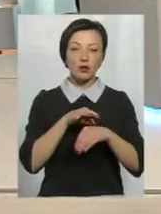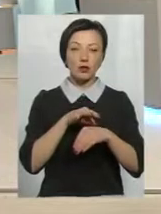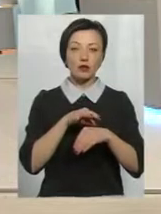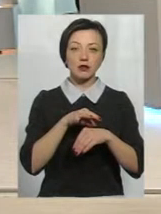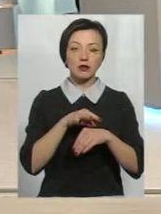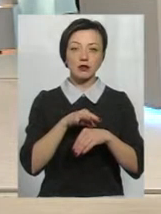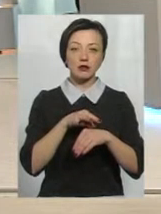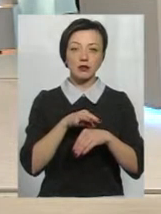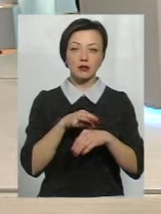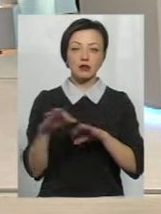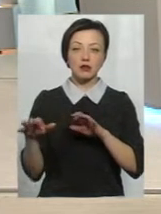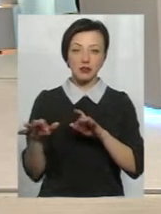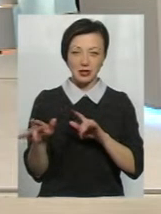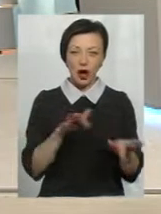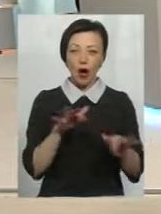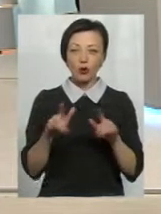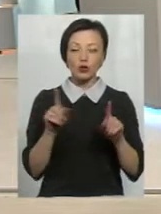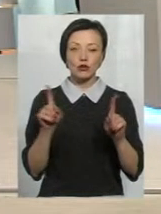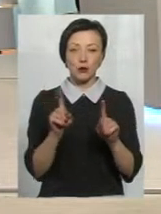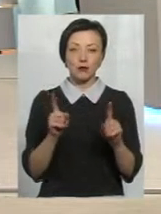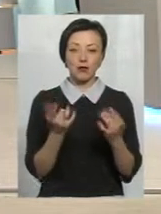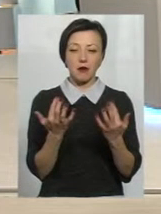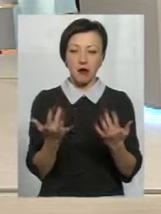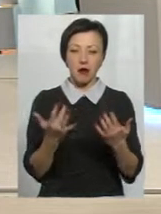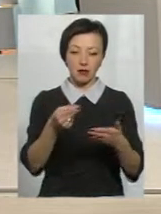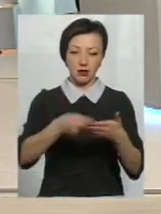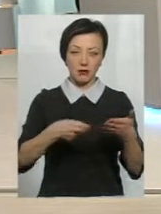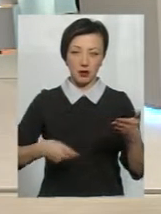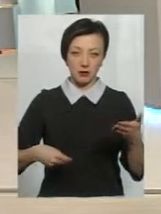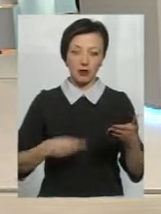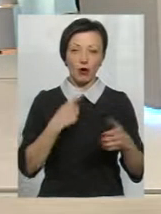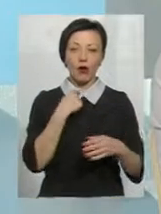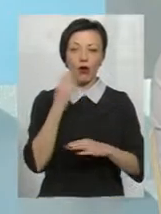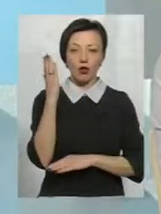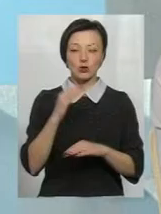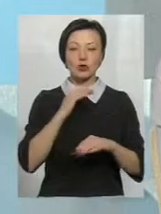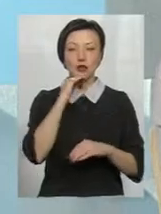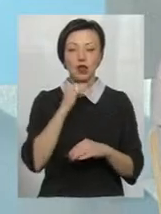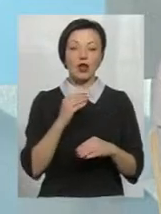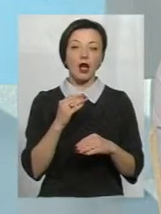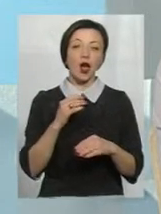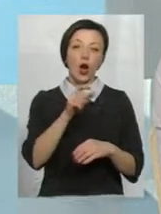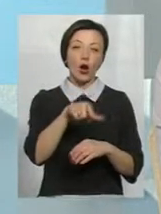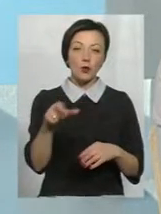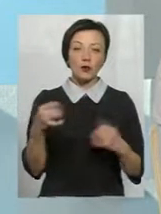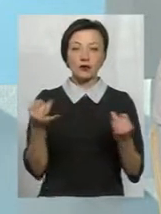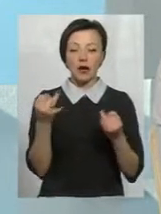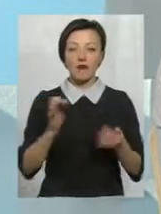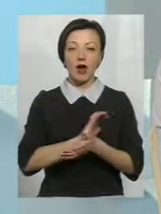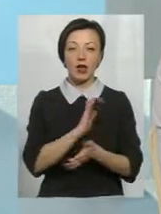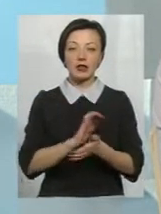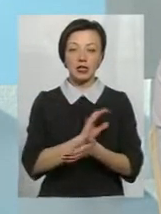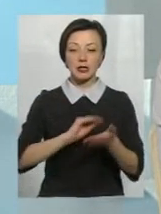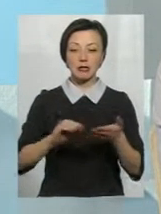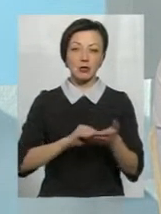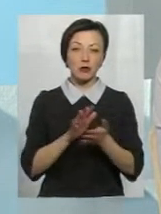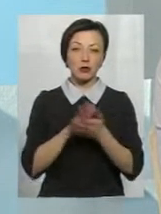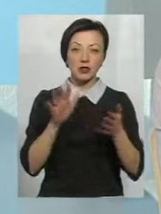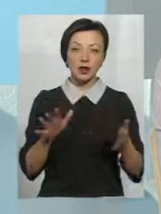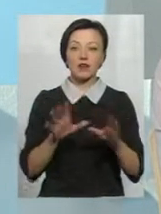приймати певних кроків для того, щоб вона набрала. Тому що ну, людям цікаво, газети написали, покритикували все, і